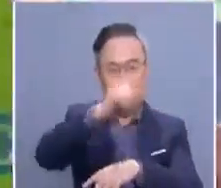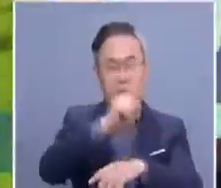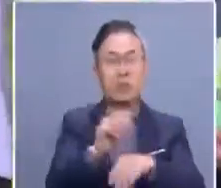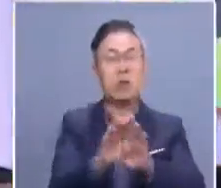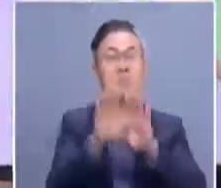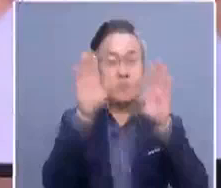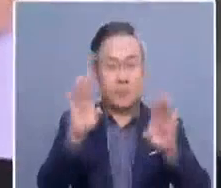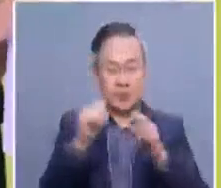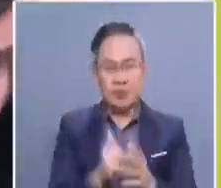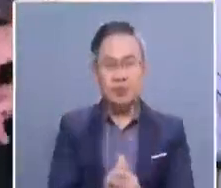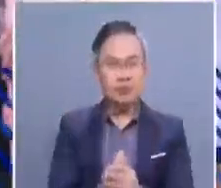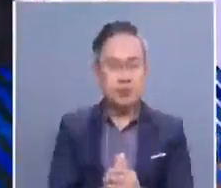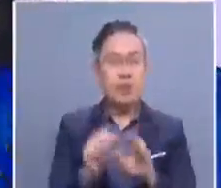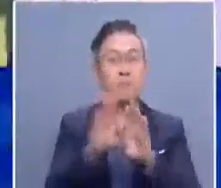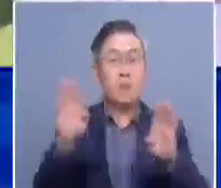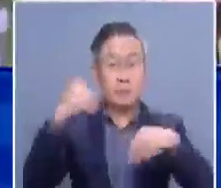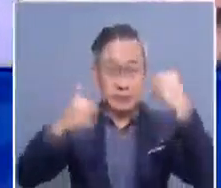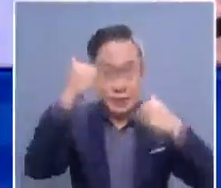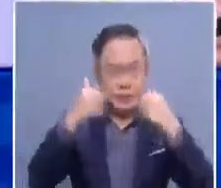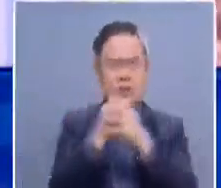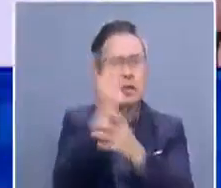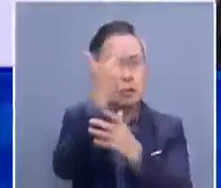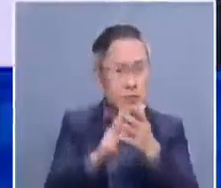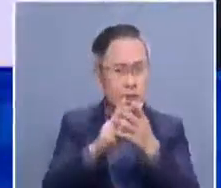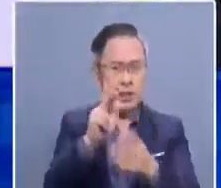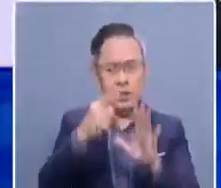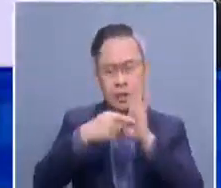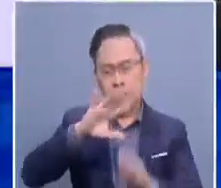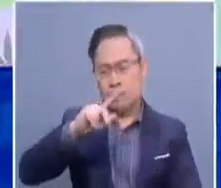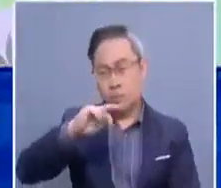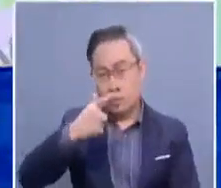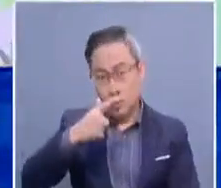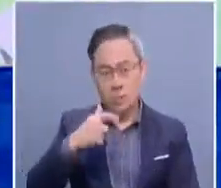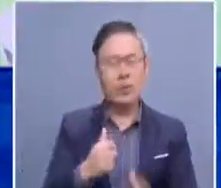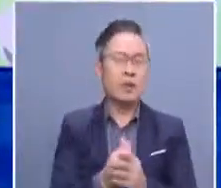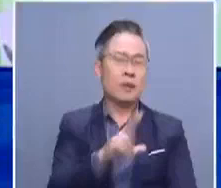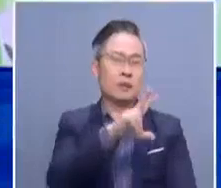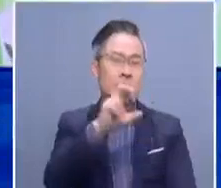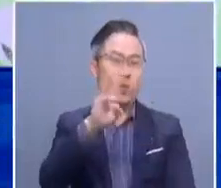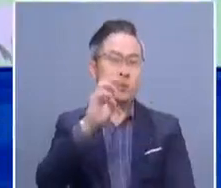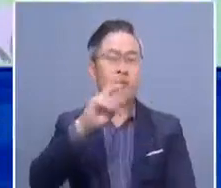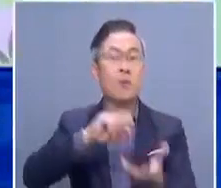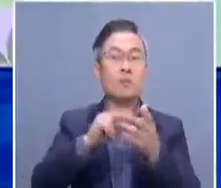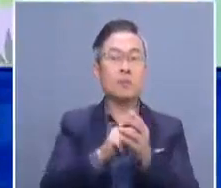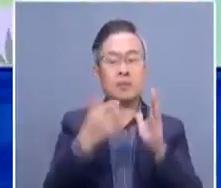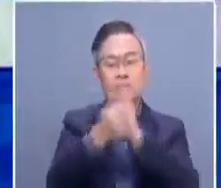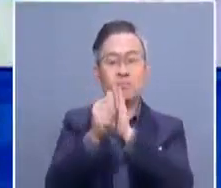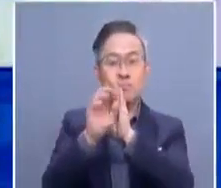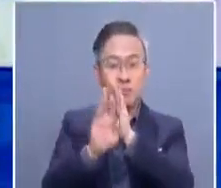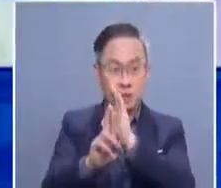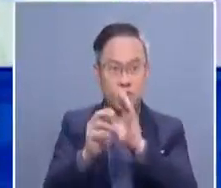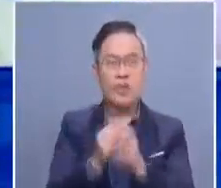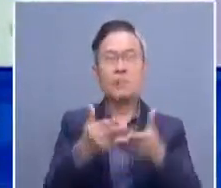ครับถ้าไปเป็นประธานในพิธีเปิดงานกัญชากัญชง360องศาเพื่อประชาชนที่สนามช้างอินเตอร์เนชั่นแนลเซอร์กิตจังห